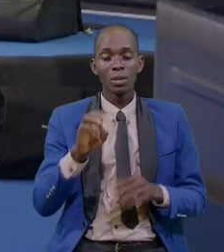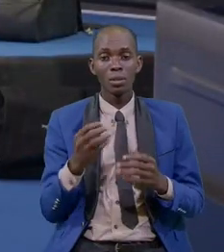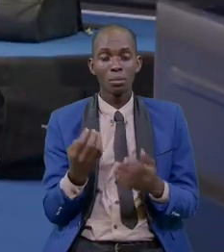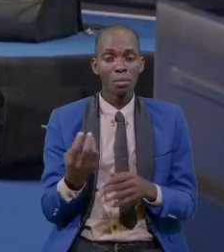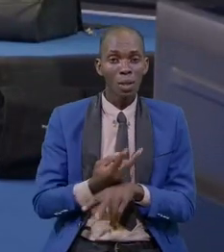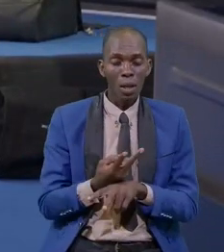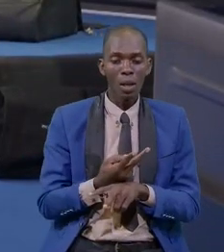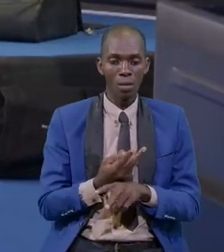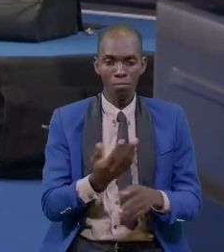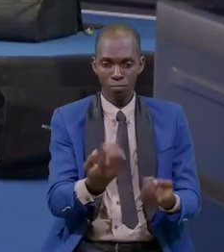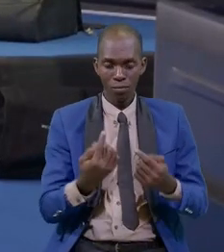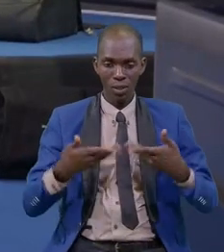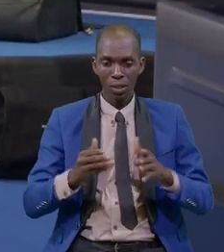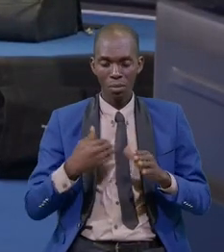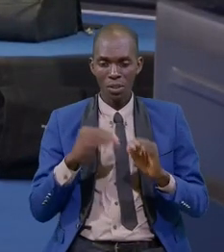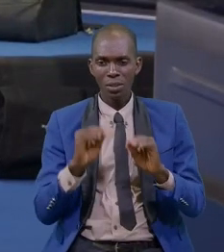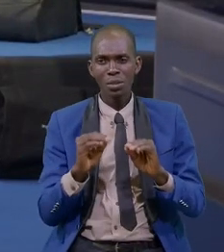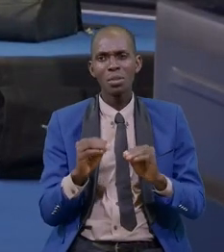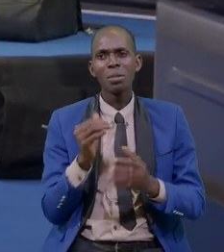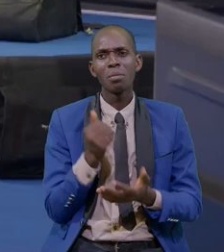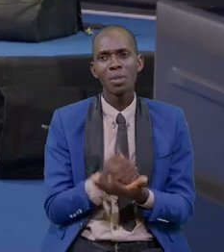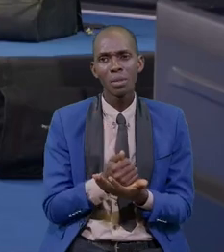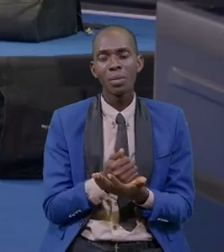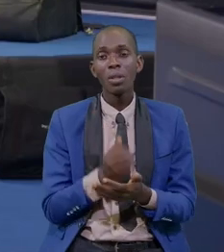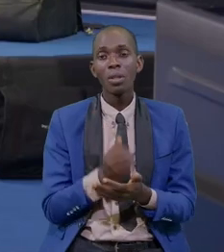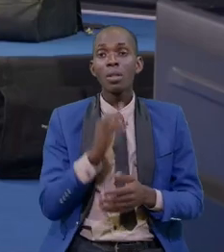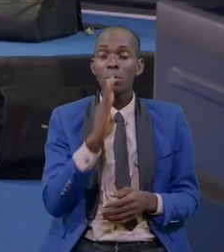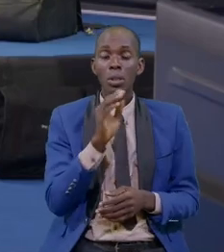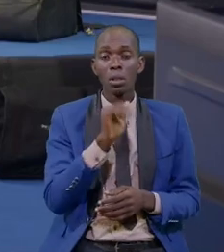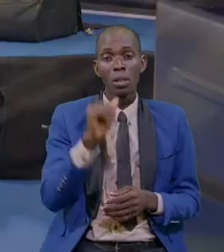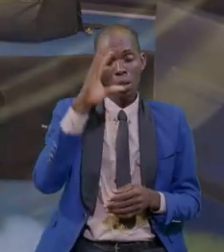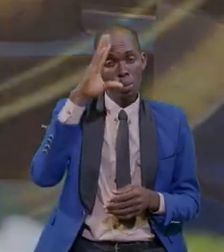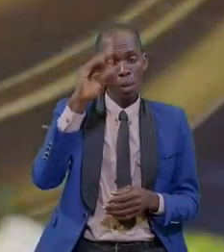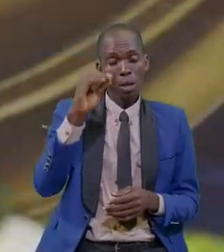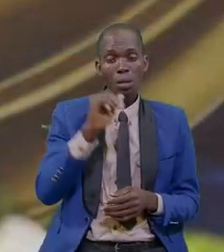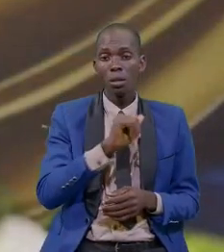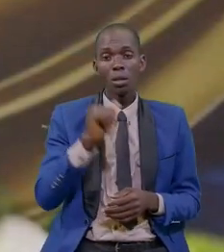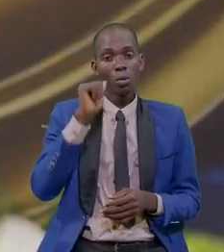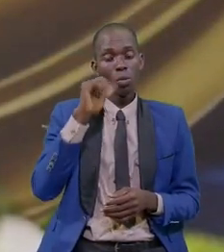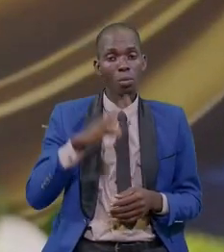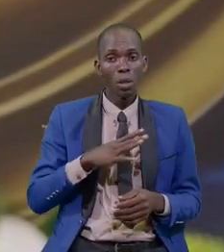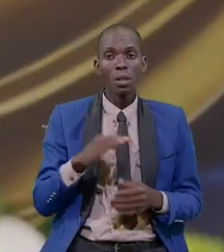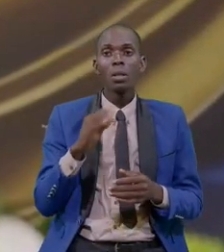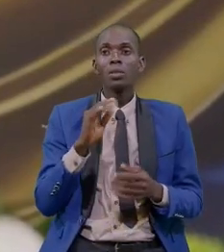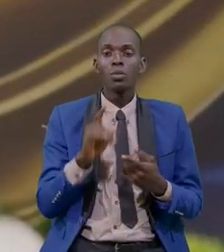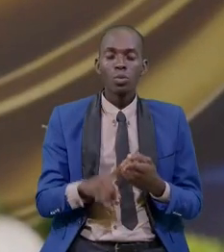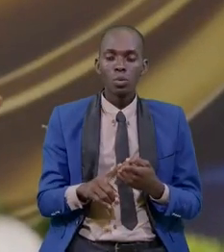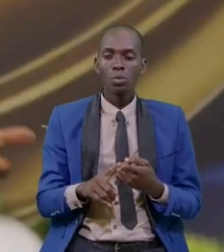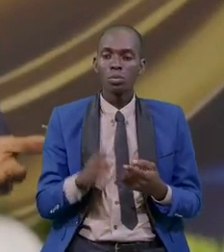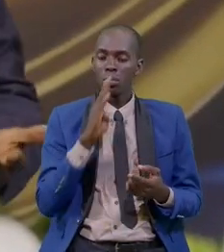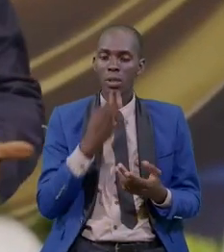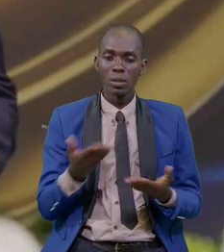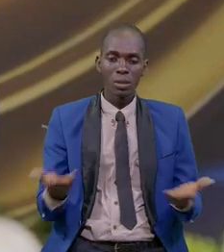de Thalès, parler de ceci, et démontrer les choses. Amen! Soyez l'homme, soyez la femme disponible pour aider